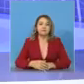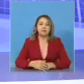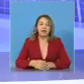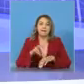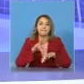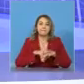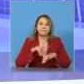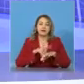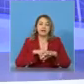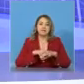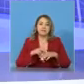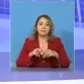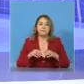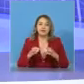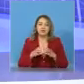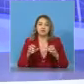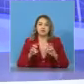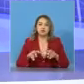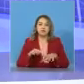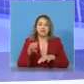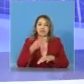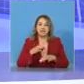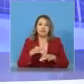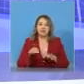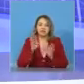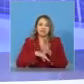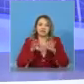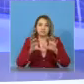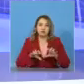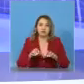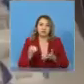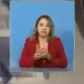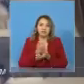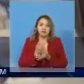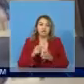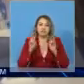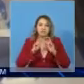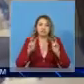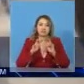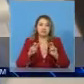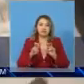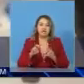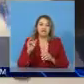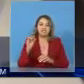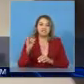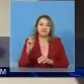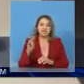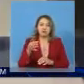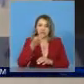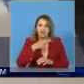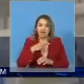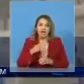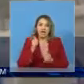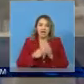Ал полиция әлеуметтік желілерге мониторинг жүргізіп, дәрі-дәрмекті заңсыз сатқандарды анықтады. Тексеру кезінде цефтриаксон дәрісінің